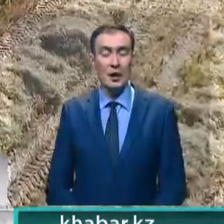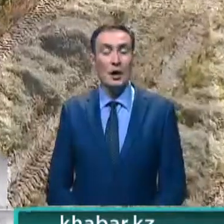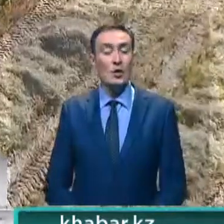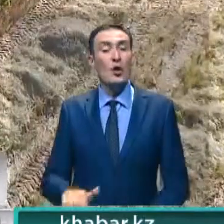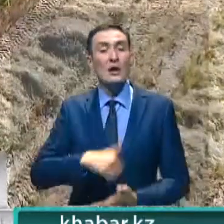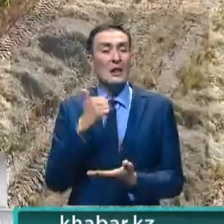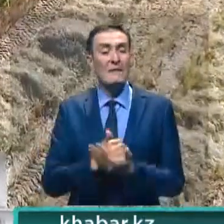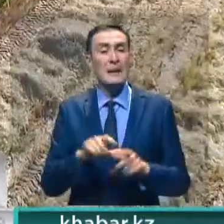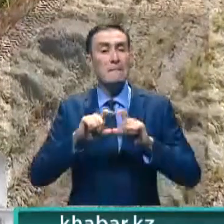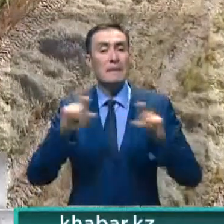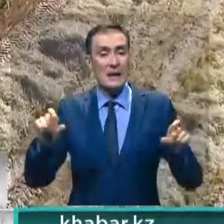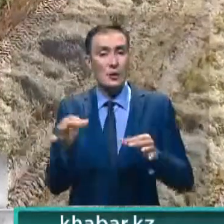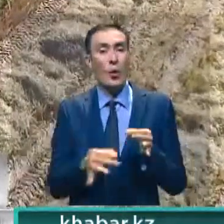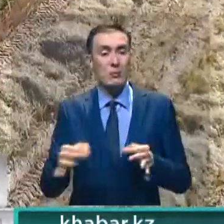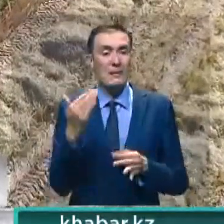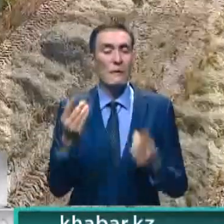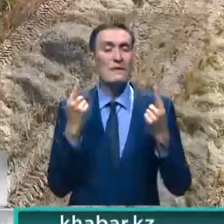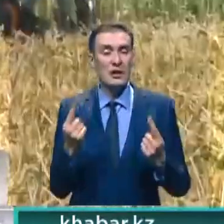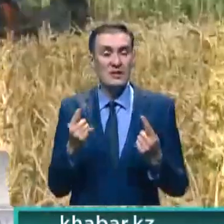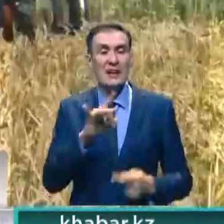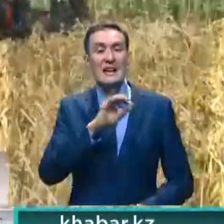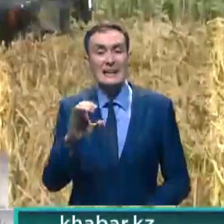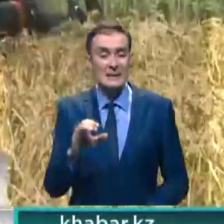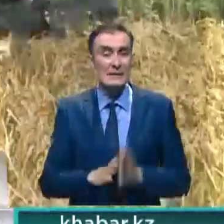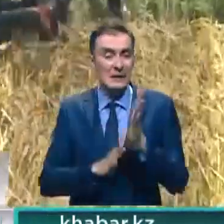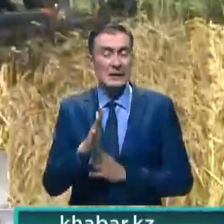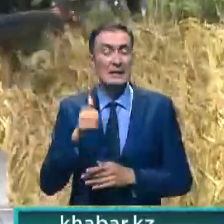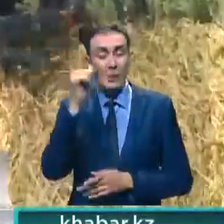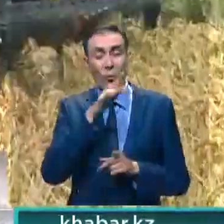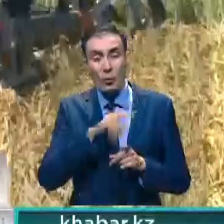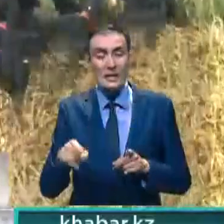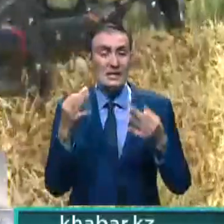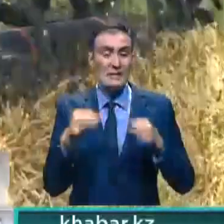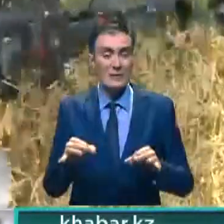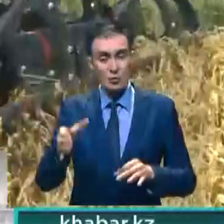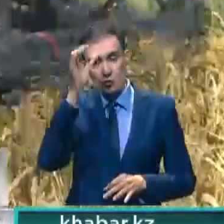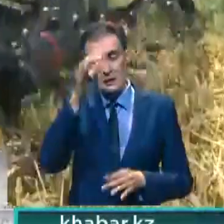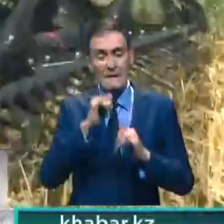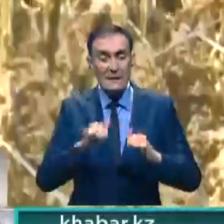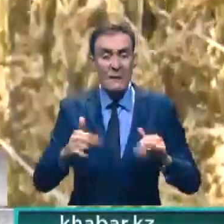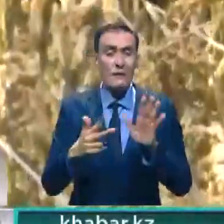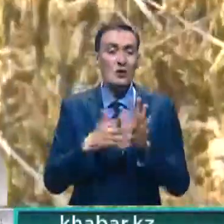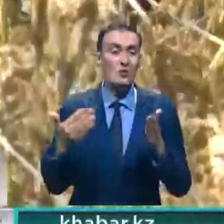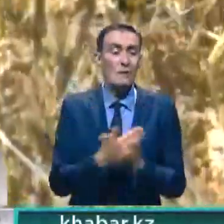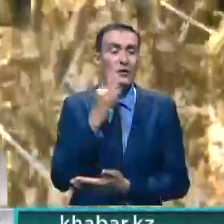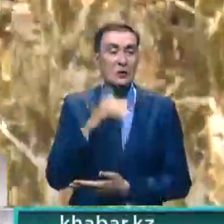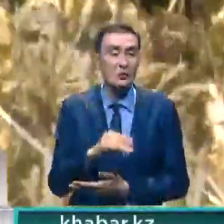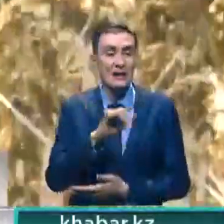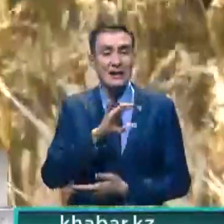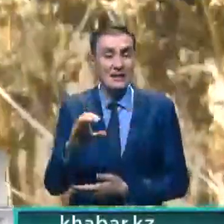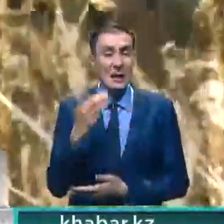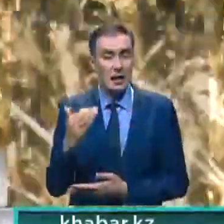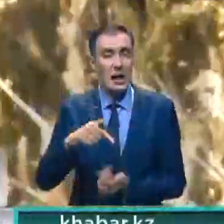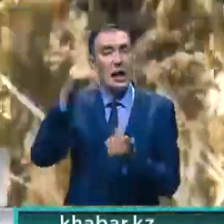же главный бренд региона – это его величество рис. За годы независимости кызылординские ученые вывели 8 новых сортов культуры.